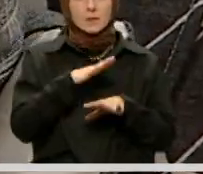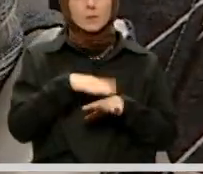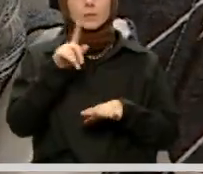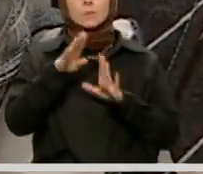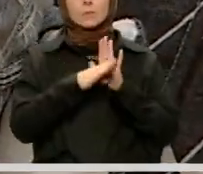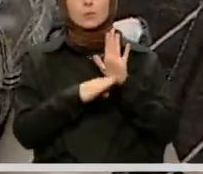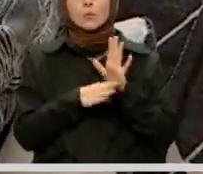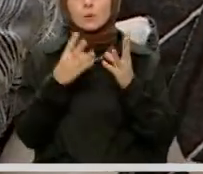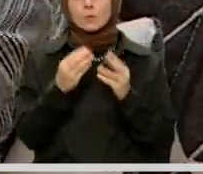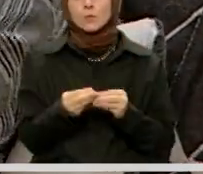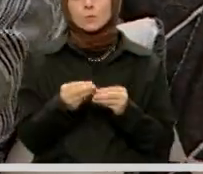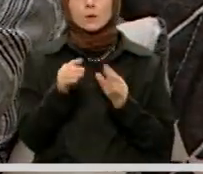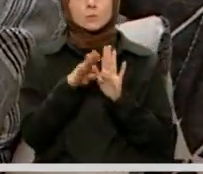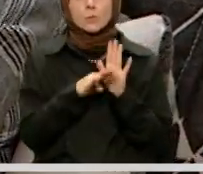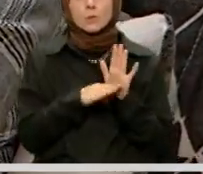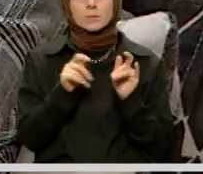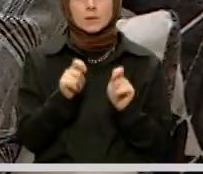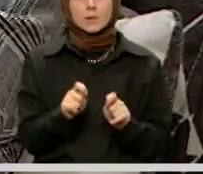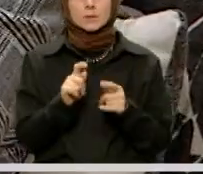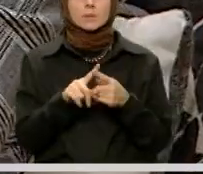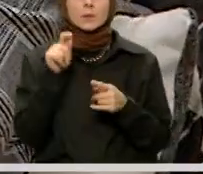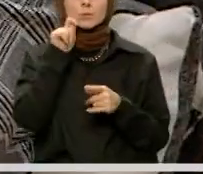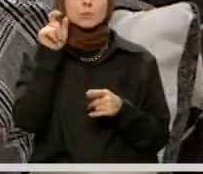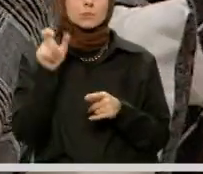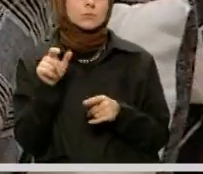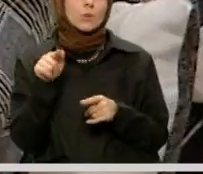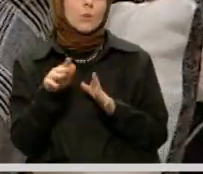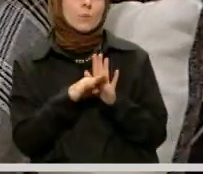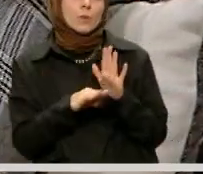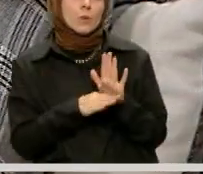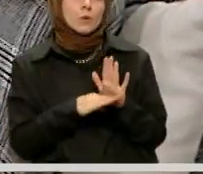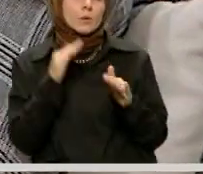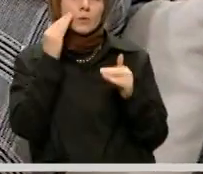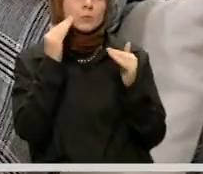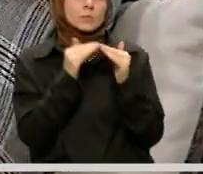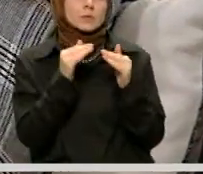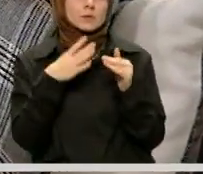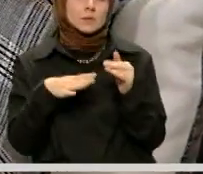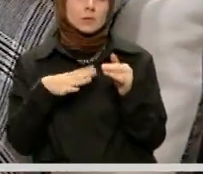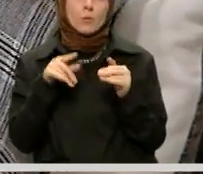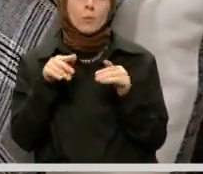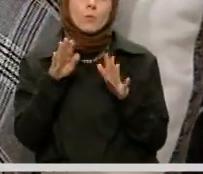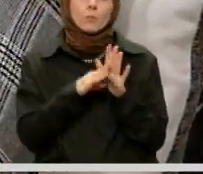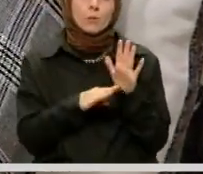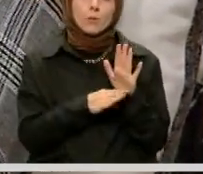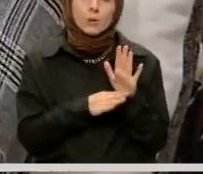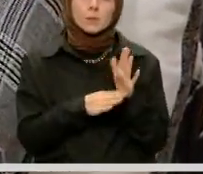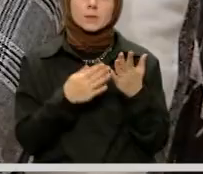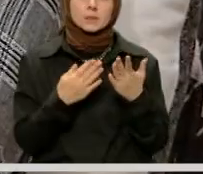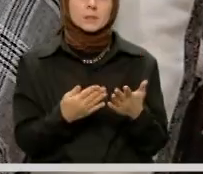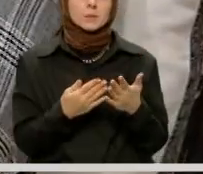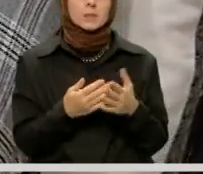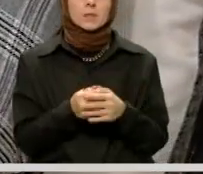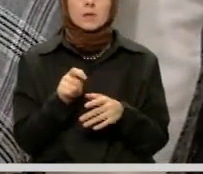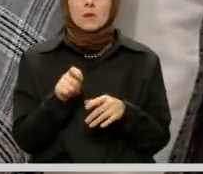bir programdır. Programı yaptı ve kulunun o programa riayet etmesini istiyor. Bu programa tabi Yüce Rabbimiz programı